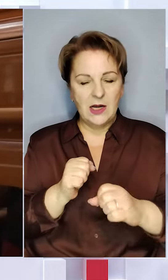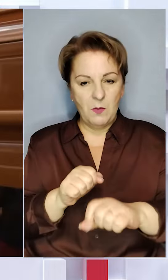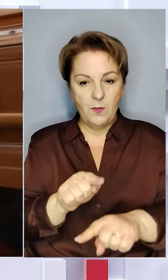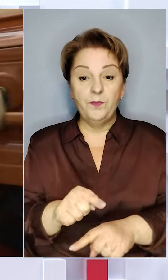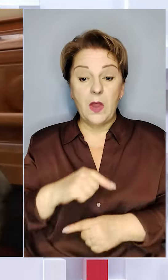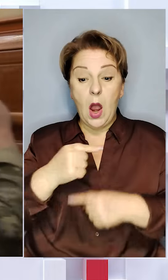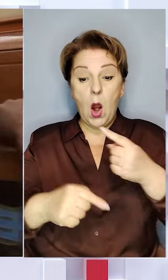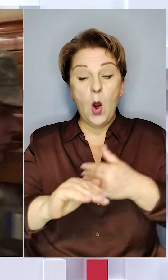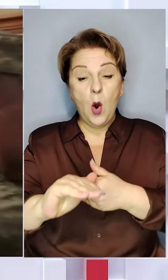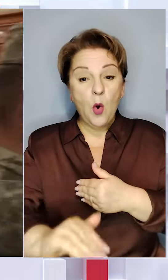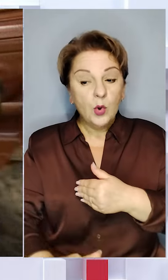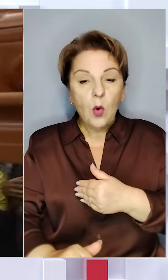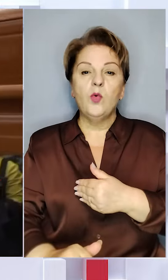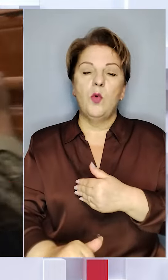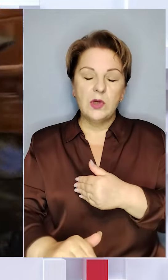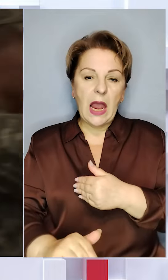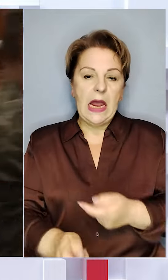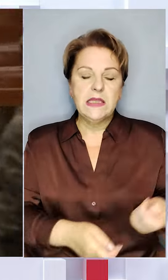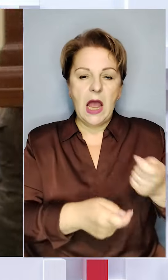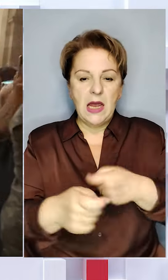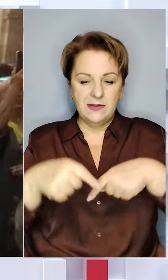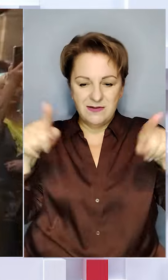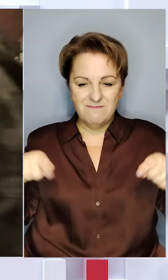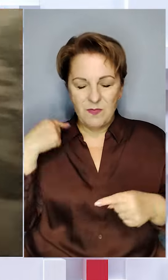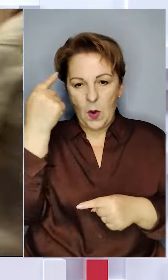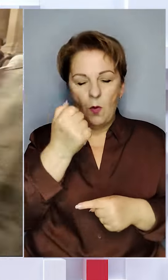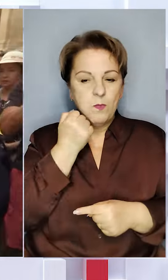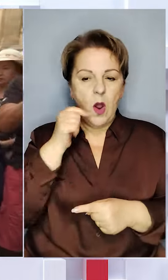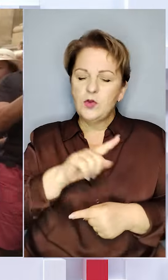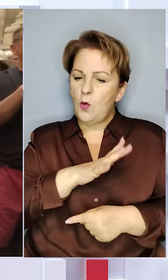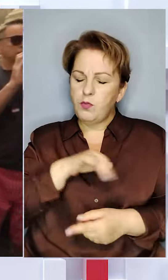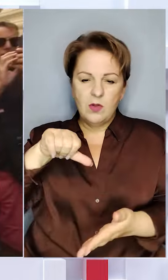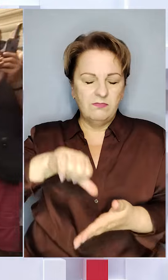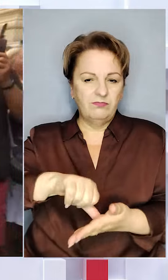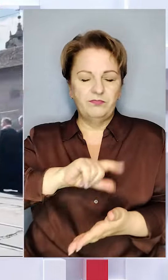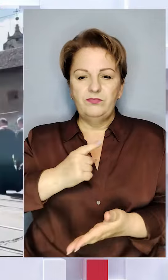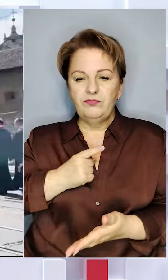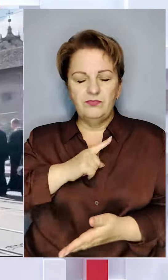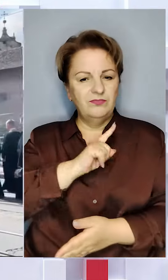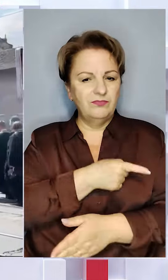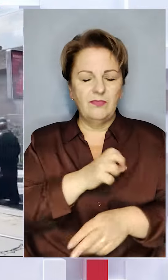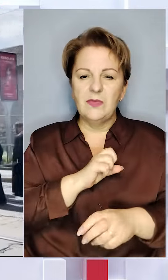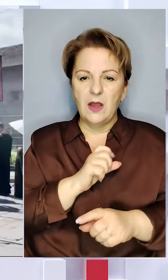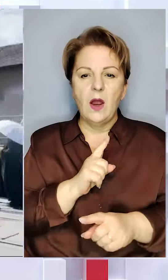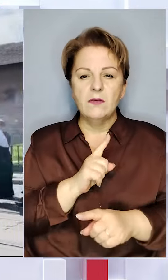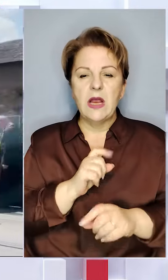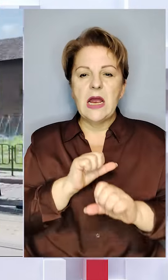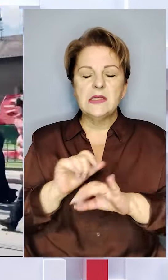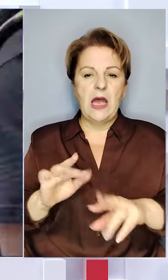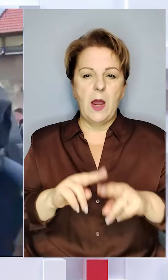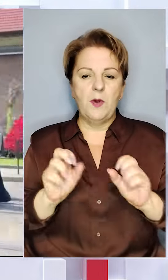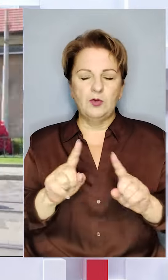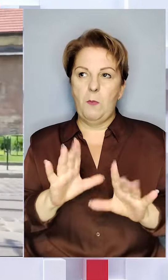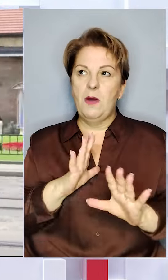неї. Онуки Ірини Фаріон до храму несли портрети бабусі. Тут сьогодні була посилена охорона та заходи безпеки, щоб уникнути